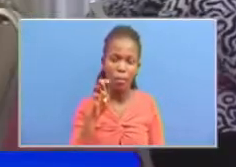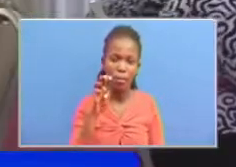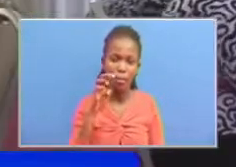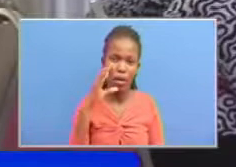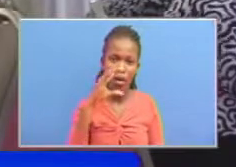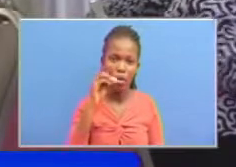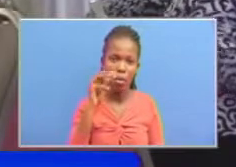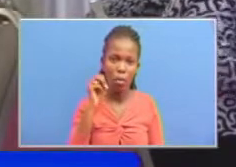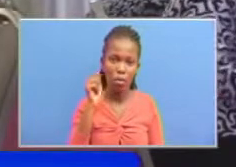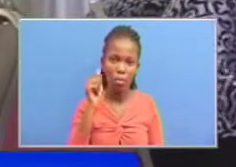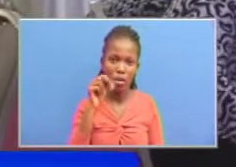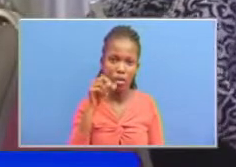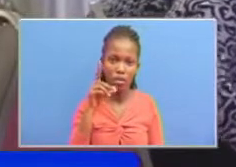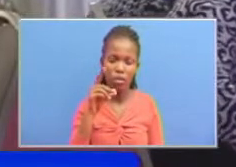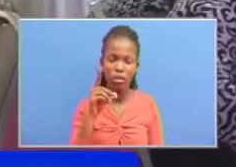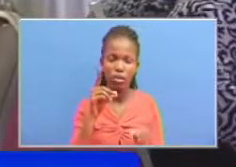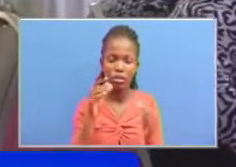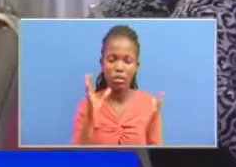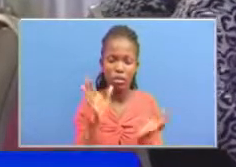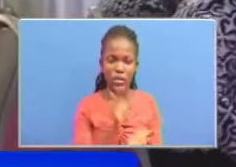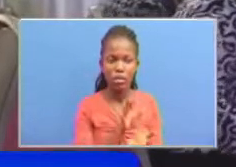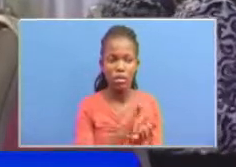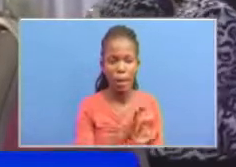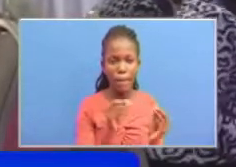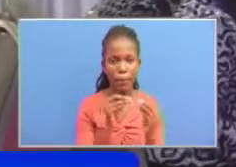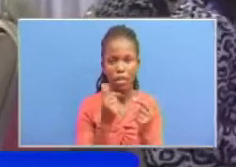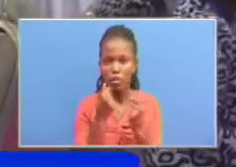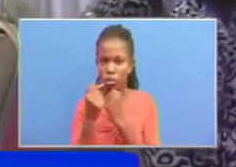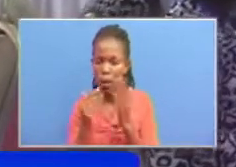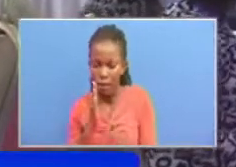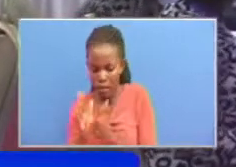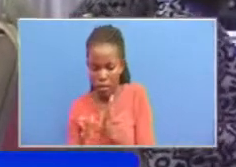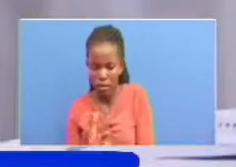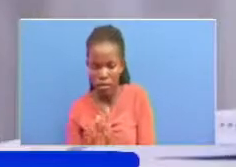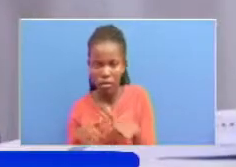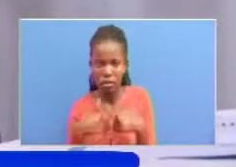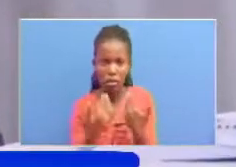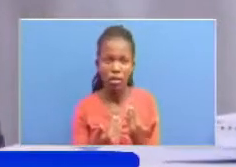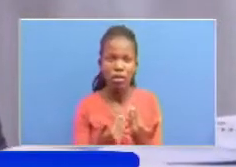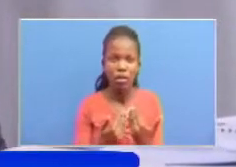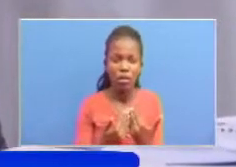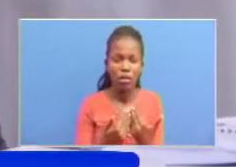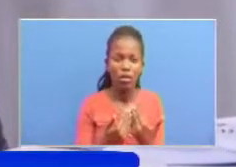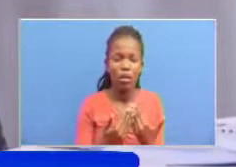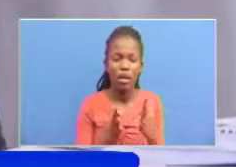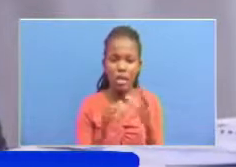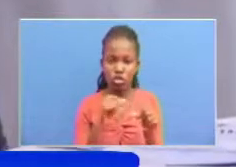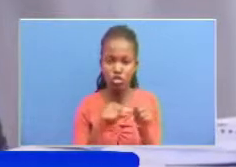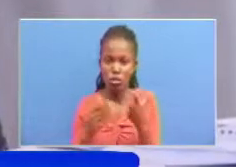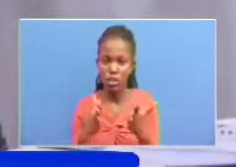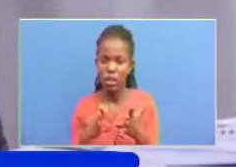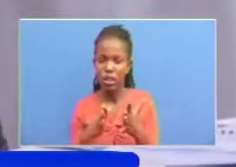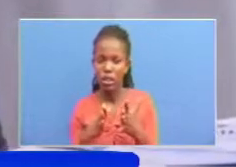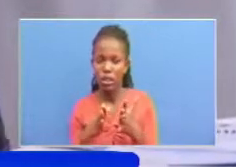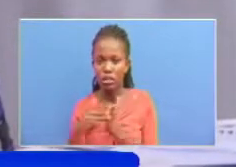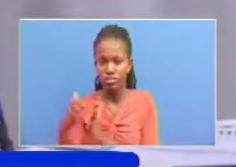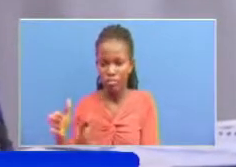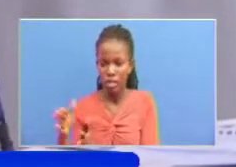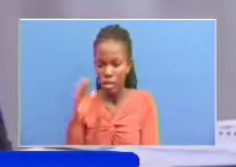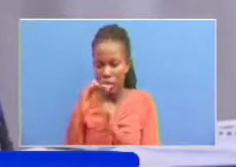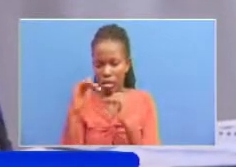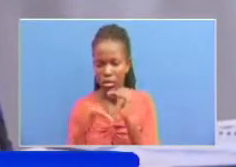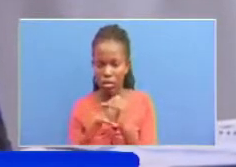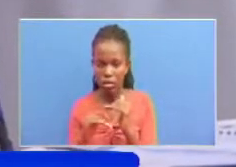isia ikomano ya kunena nisia mitala tala ila itonya kuiki wanika na kuwala. Uongele kuwa siko siya mudhemba usu mitandao ni kuyanana